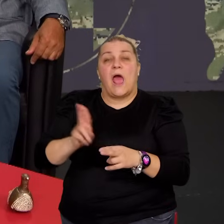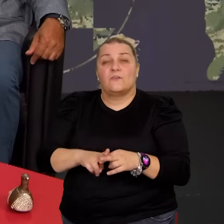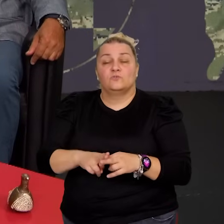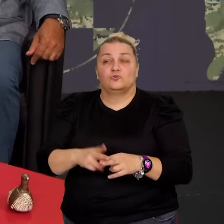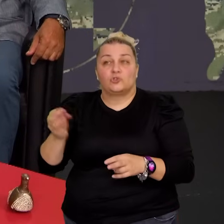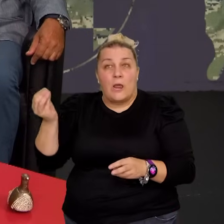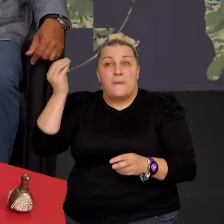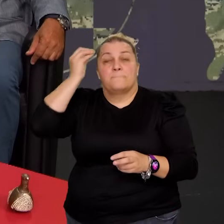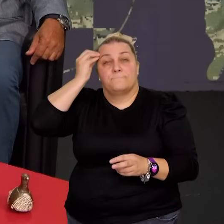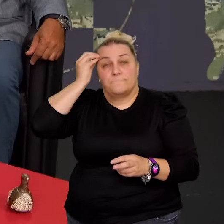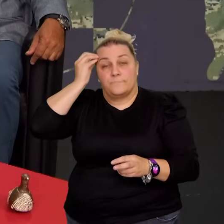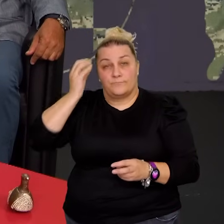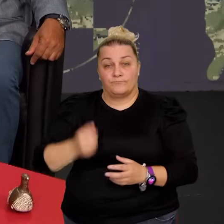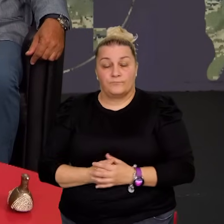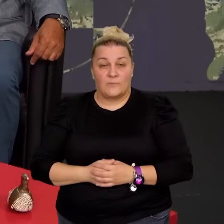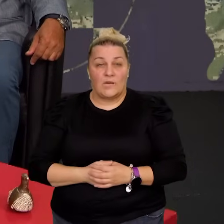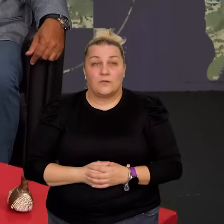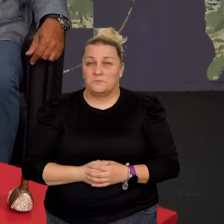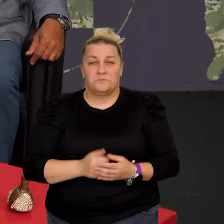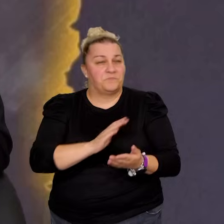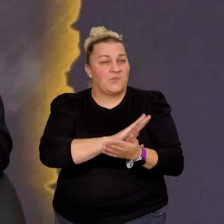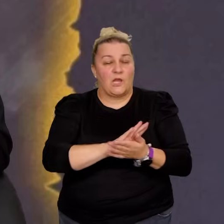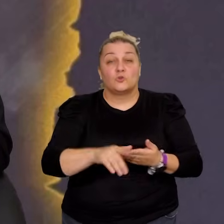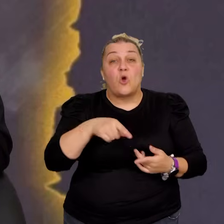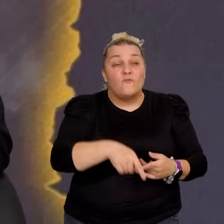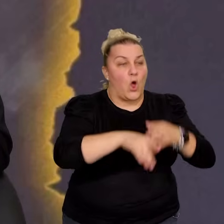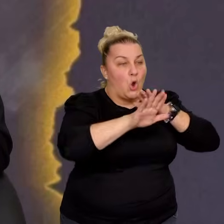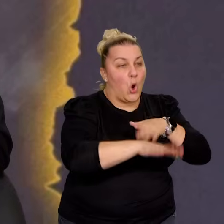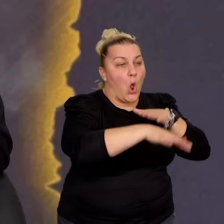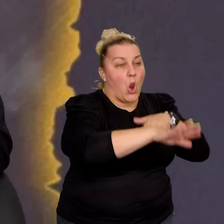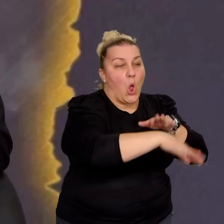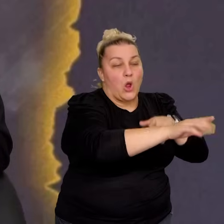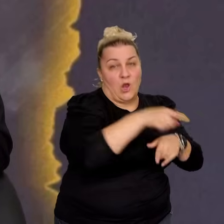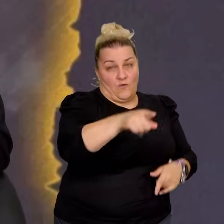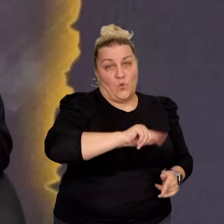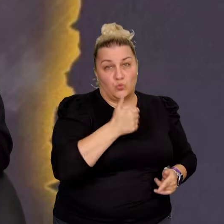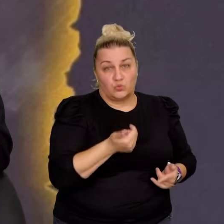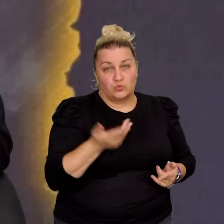još uvijek vam tuču u glavu? Pa ta jednostavno ta kolona tog jutra.